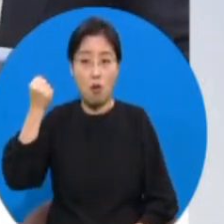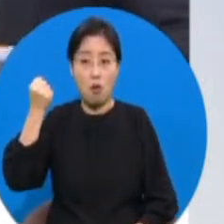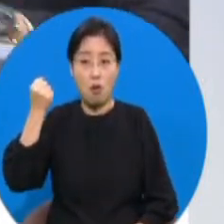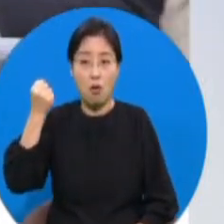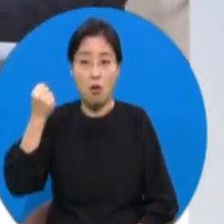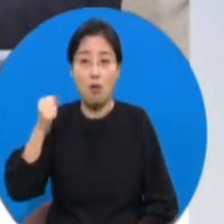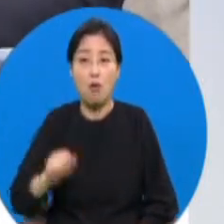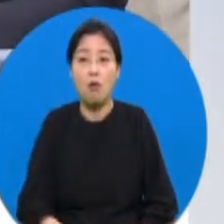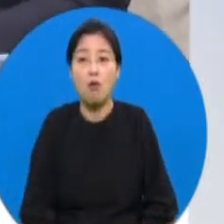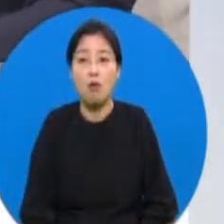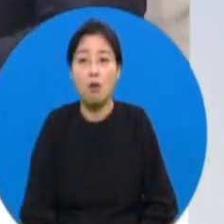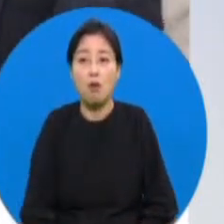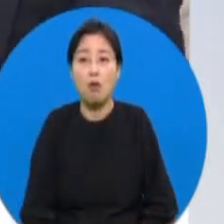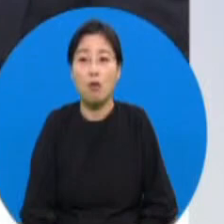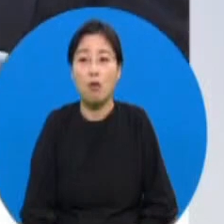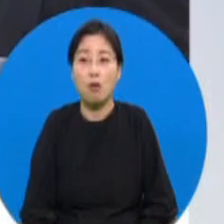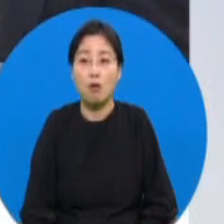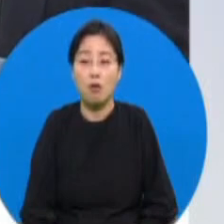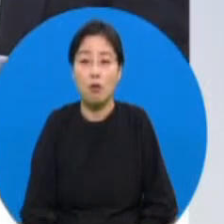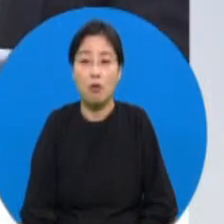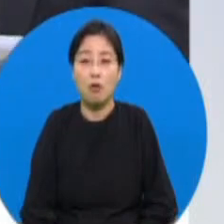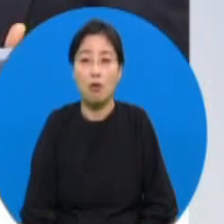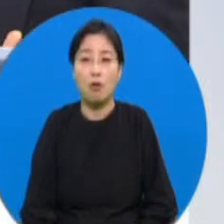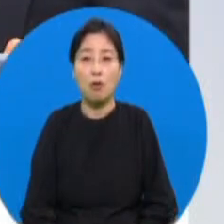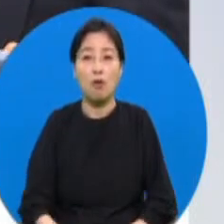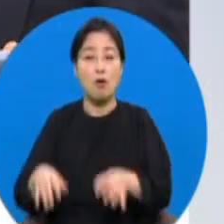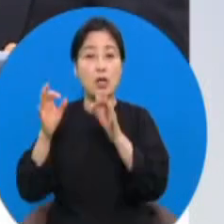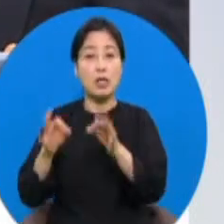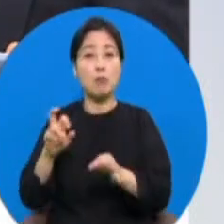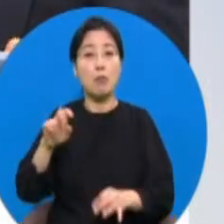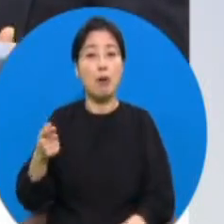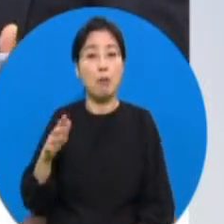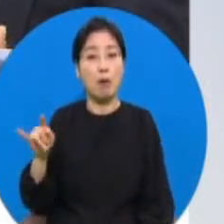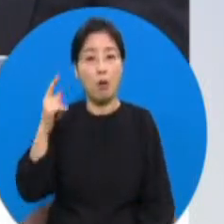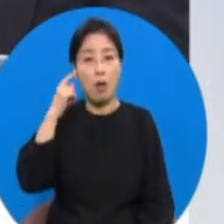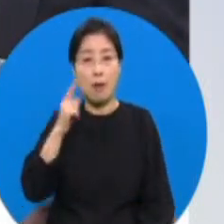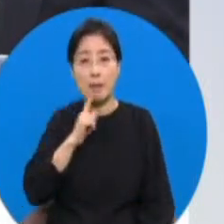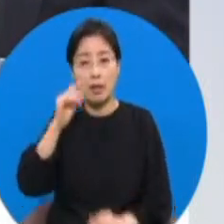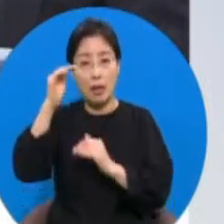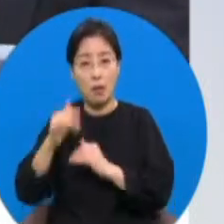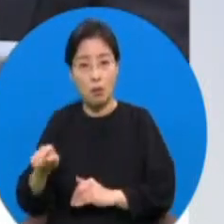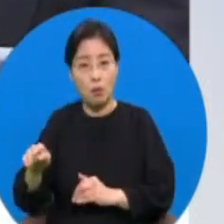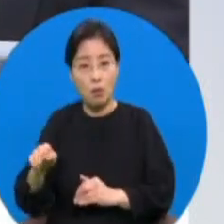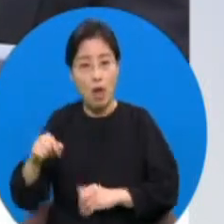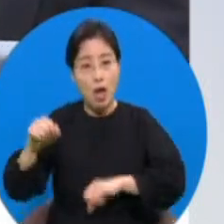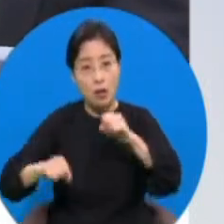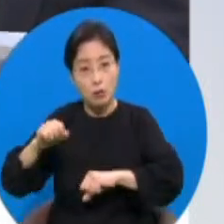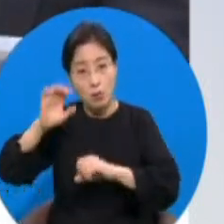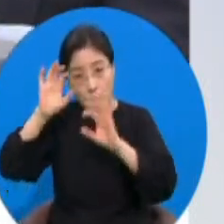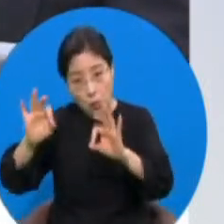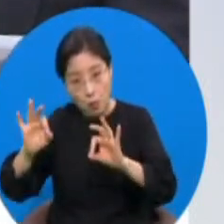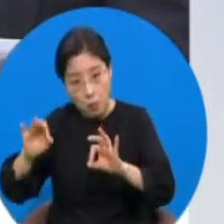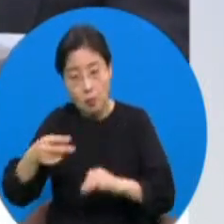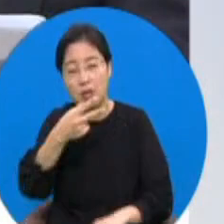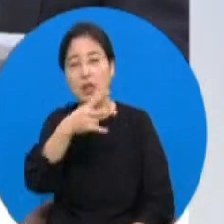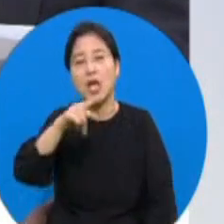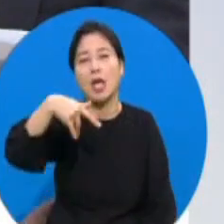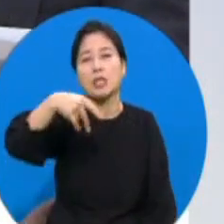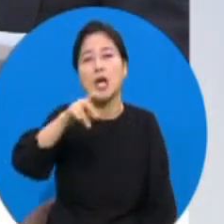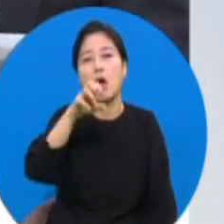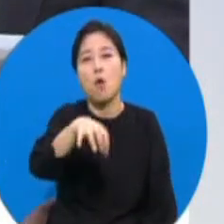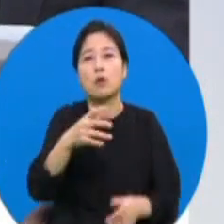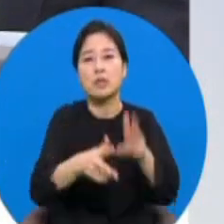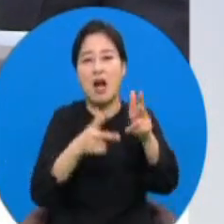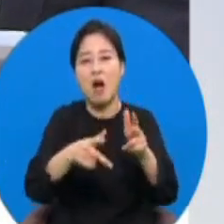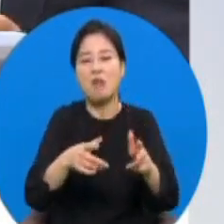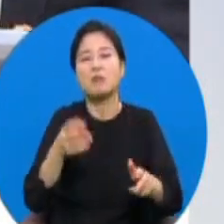2호 뭐 네가 10% 있다고 해라. 그런 말을 왜 하는 거예요? 그거 자체는 대장동 개발이 정상적으로 이루어지지